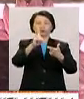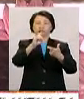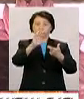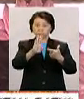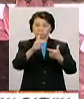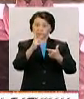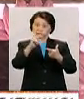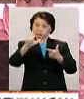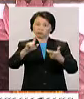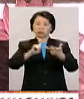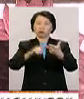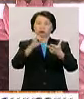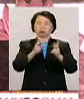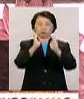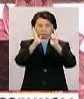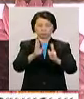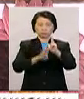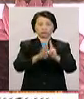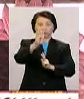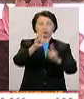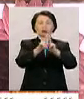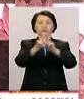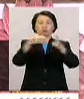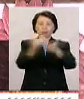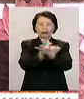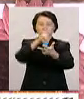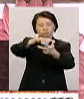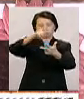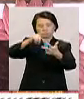Kuala Lumpur DBKL dan Perbadanan Pembangunan Kampung Baru.